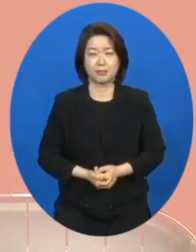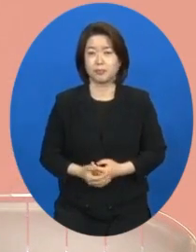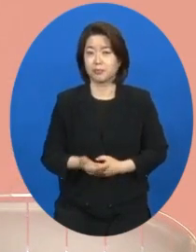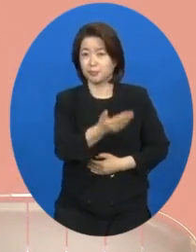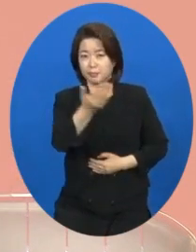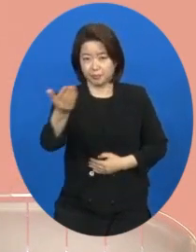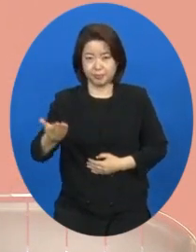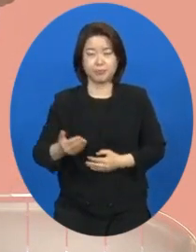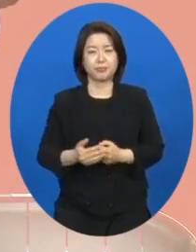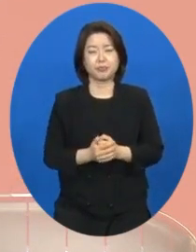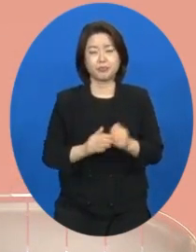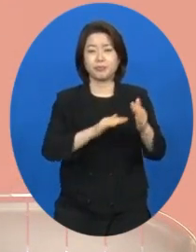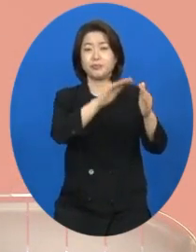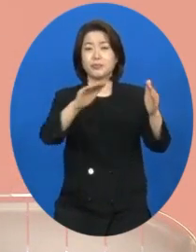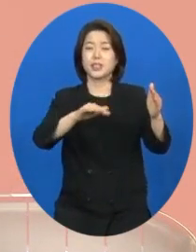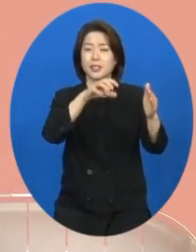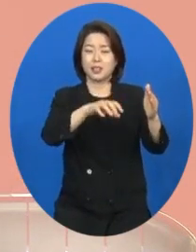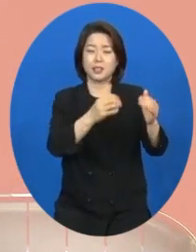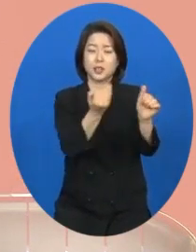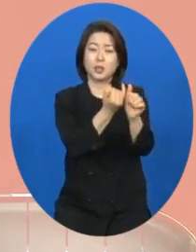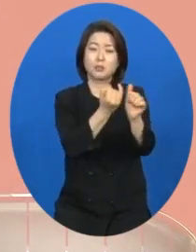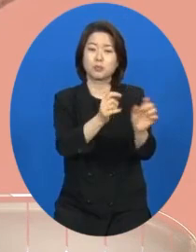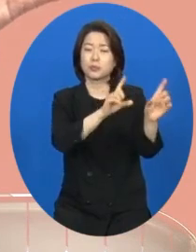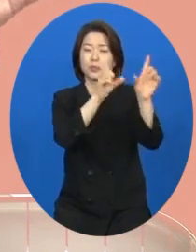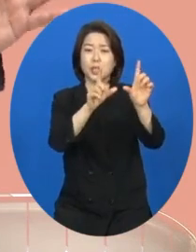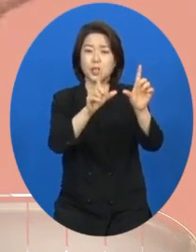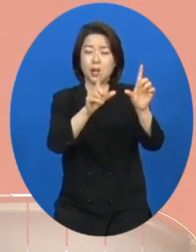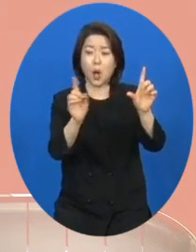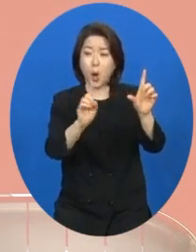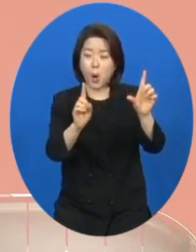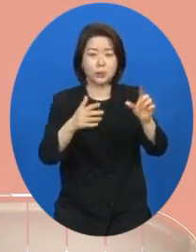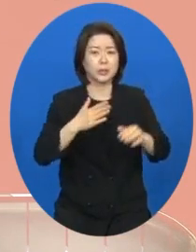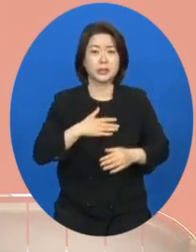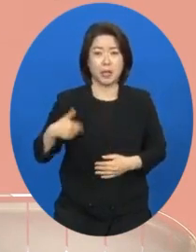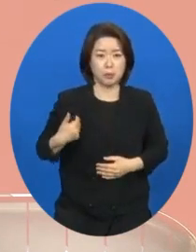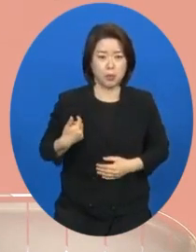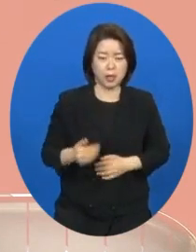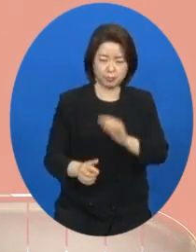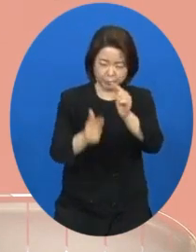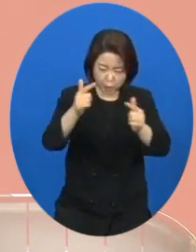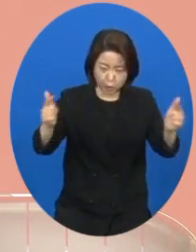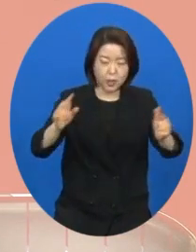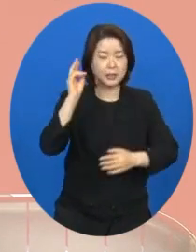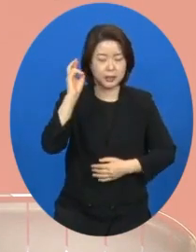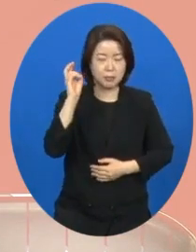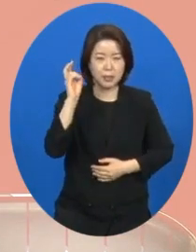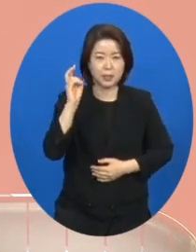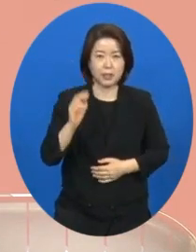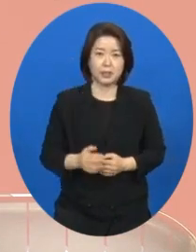여러분, 여러분의 가정의 부부 생활이 어떤지 저는 모르겠고 다 다르겠지만